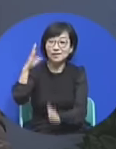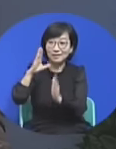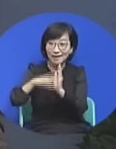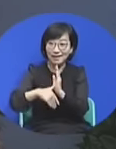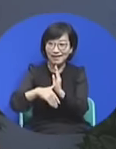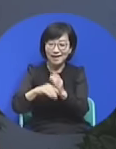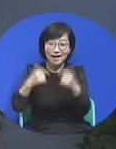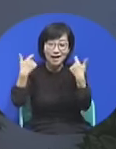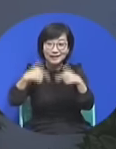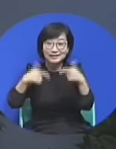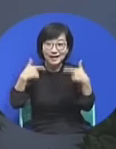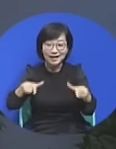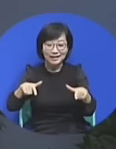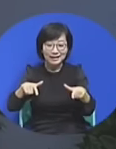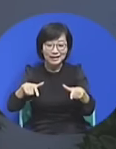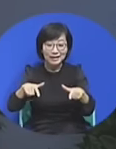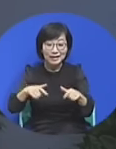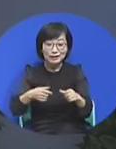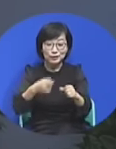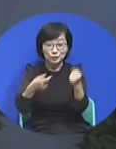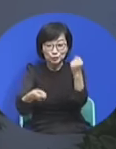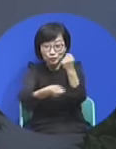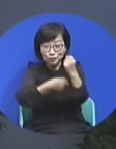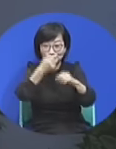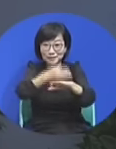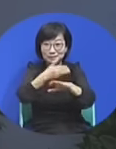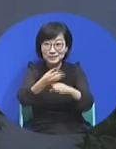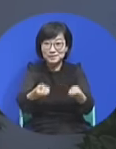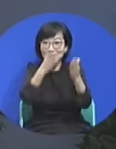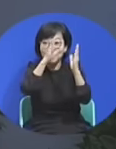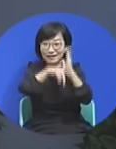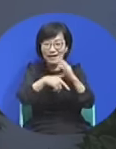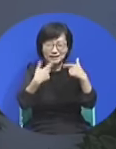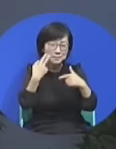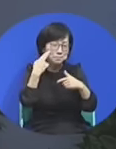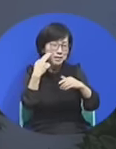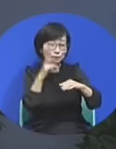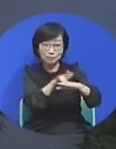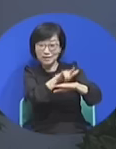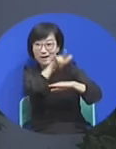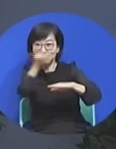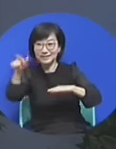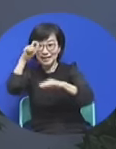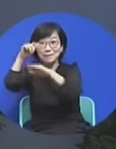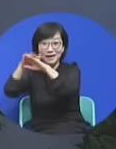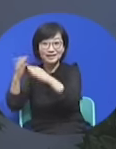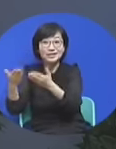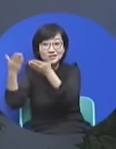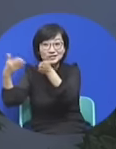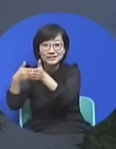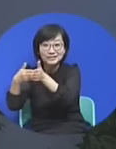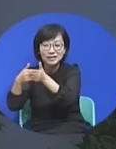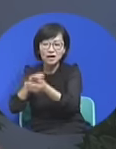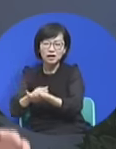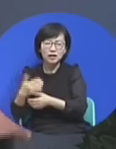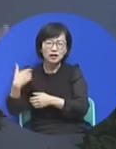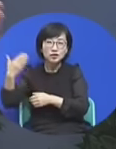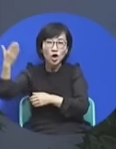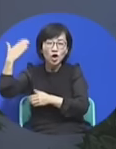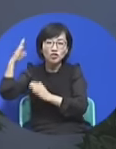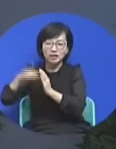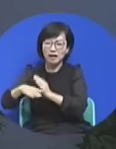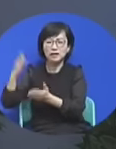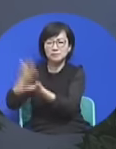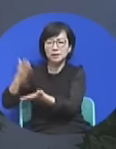why at first during this time we always have the conference in America, but at first they were saying let's not have it on this day. 왜 그랬더니 추수감사절은